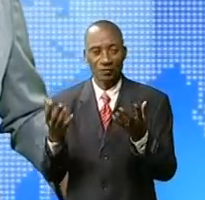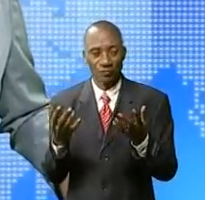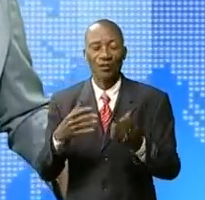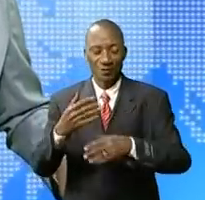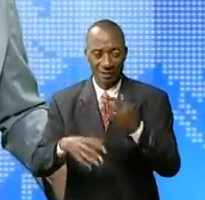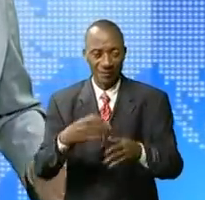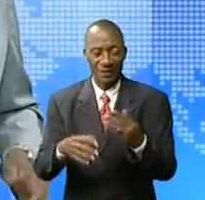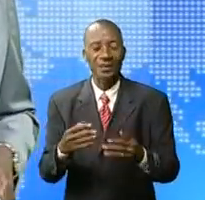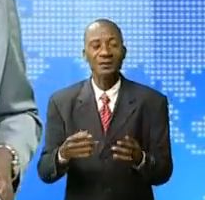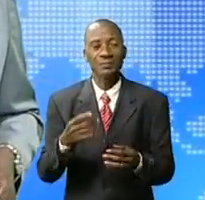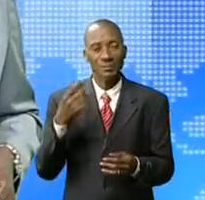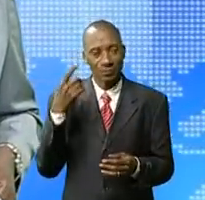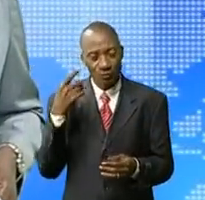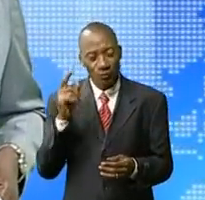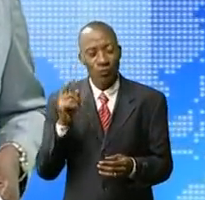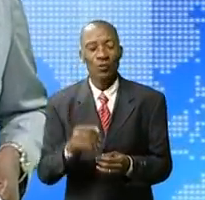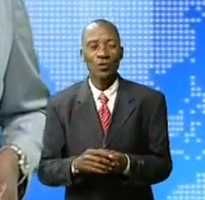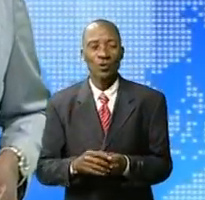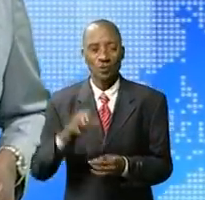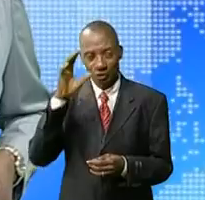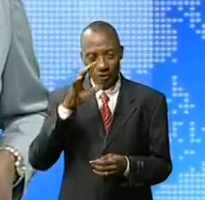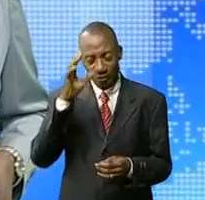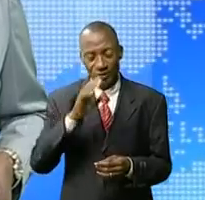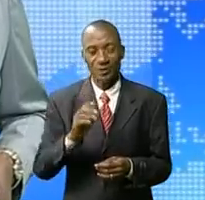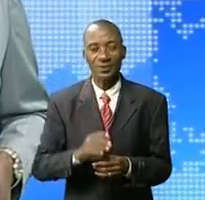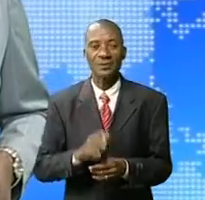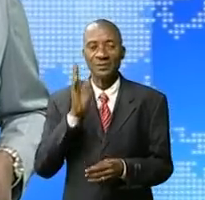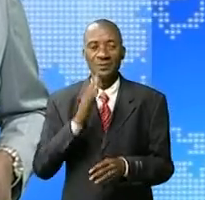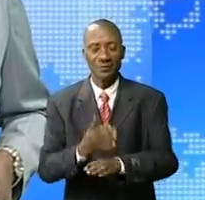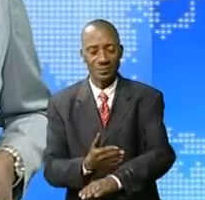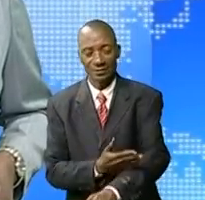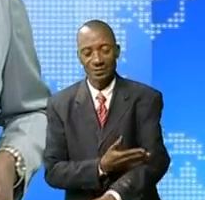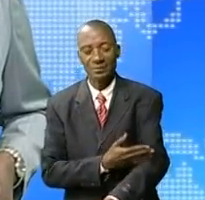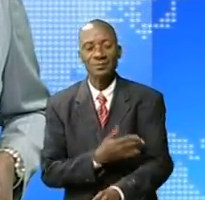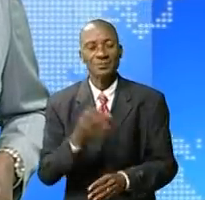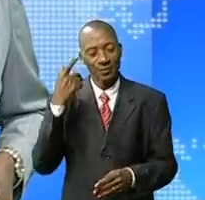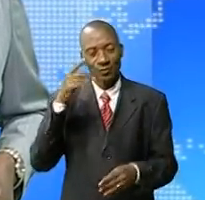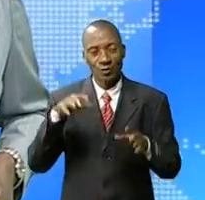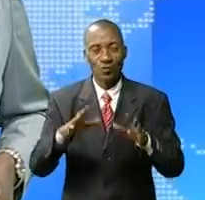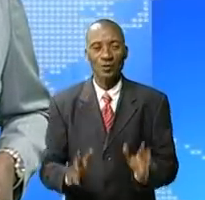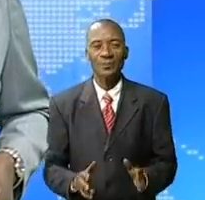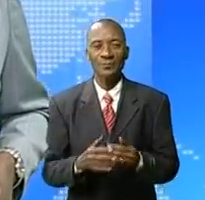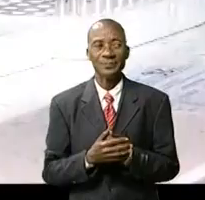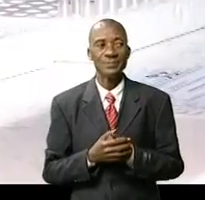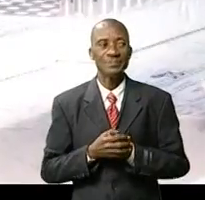Pour la vice-ministre de la Santé, il est important d'encourager cette initiative purement congolaise.